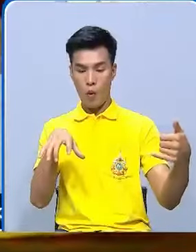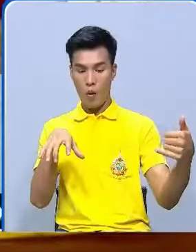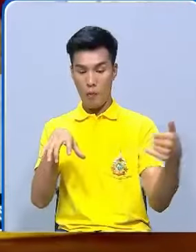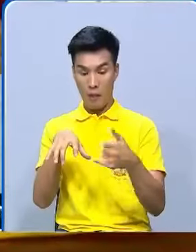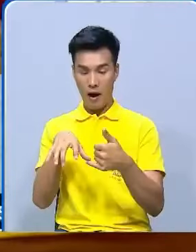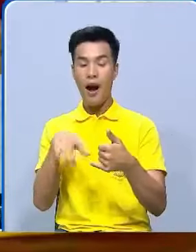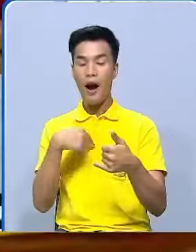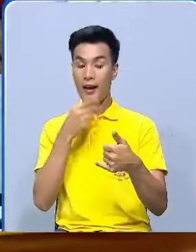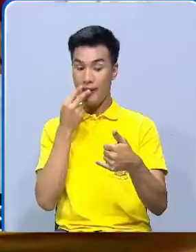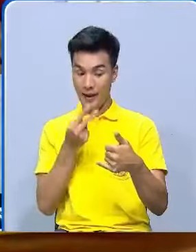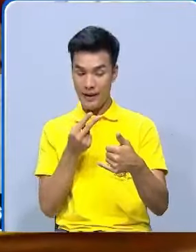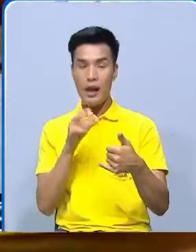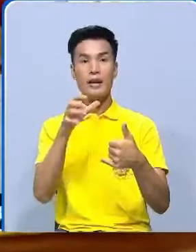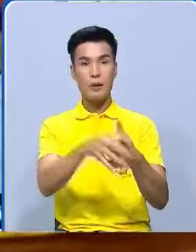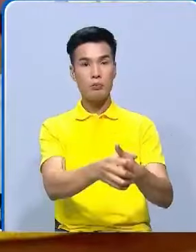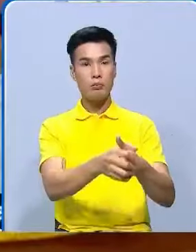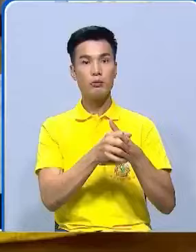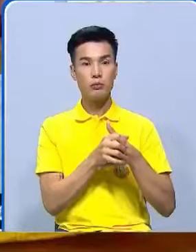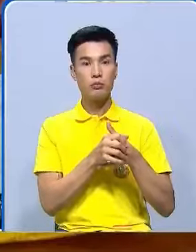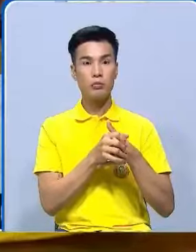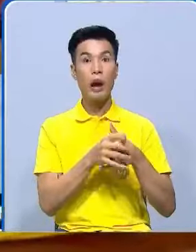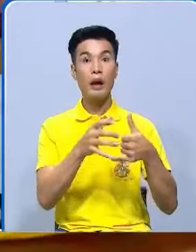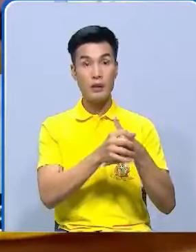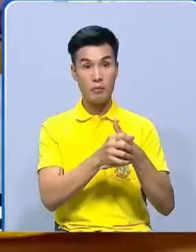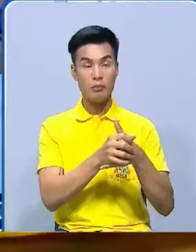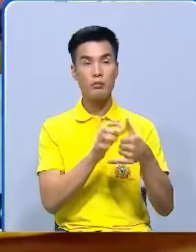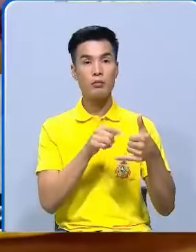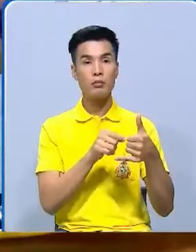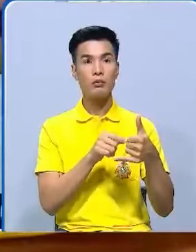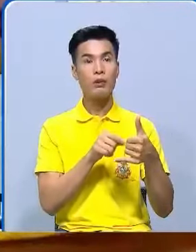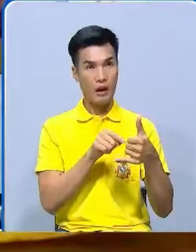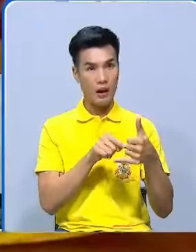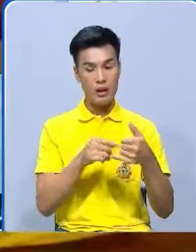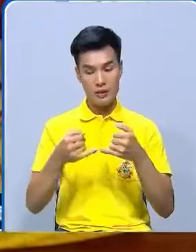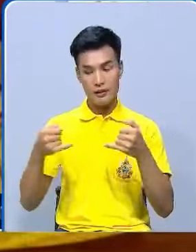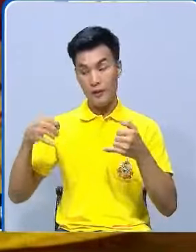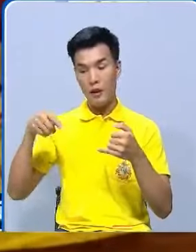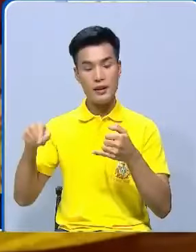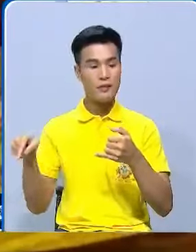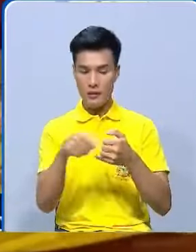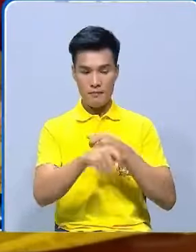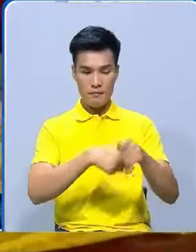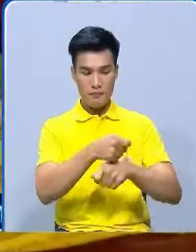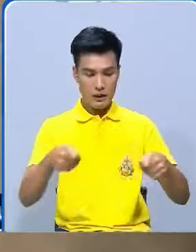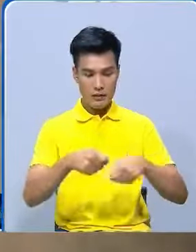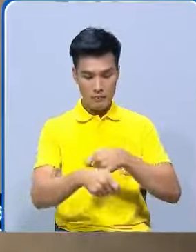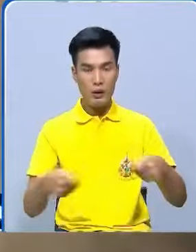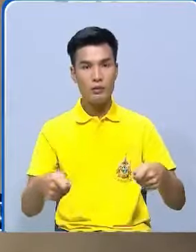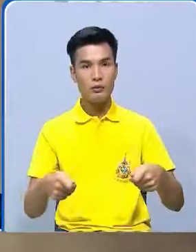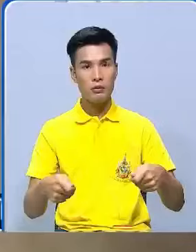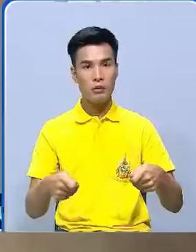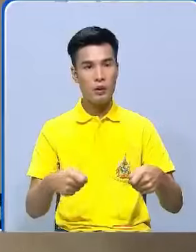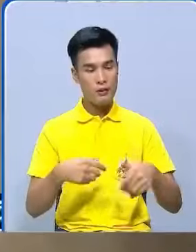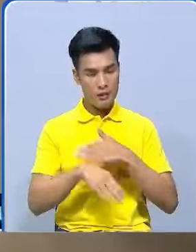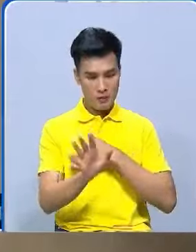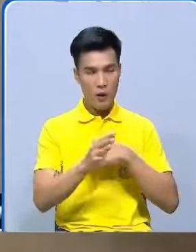อีกจนกระทั่งจับตัวไว้ได้ค่ะพอจับได้ปุ๊บก็แน่นอนค่ะเอาสายไฟเนี่ยมัดมือมัดเท้าซะเลยเพราะกลัวว่าจะ